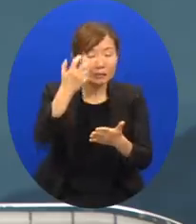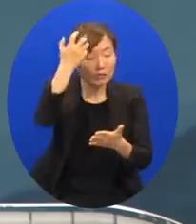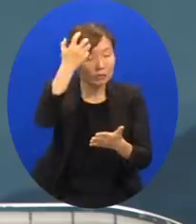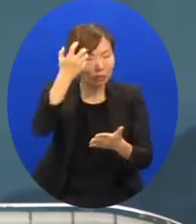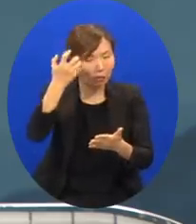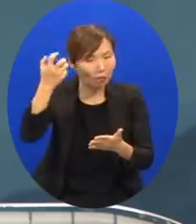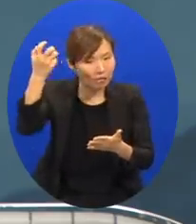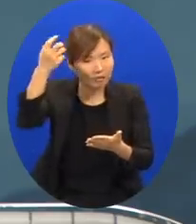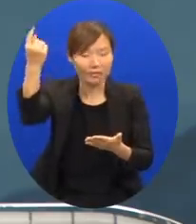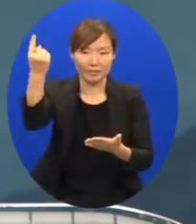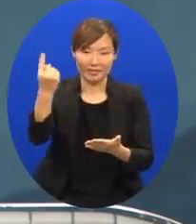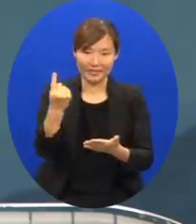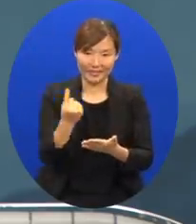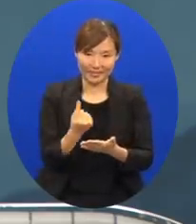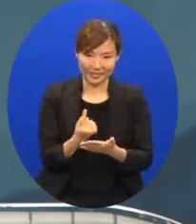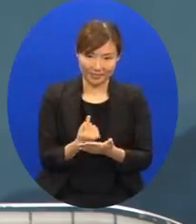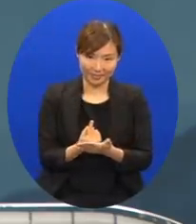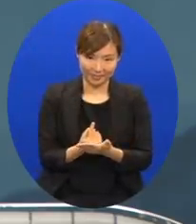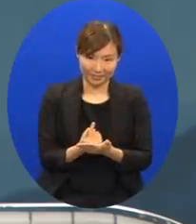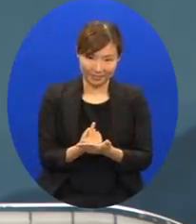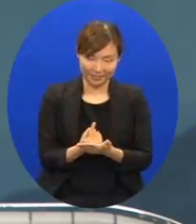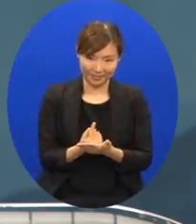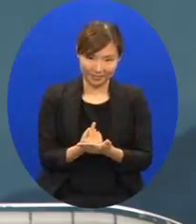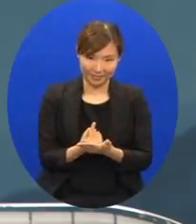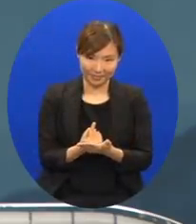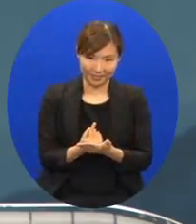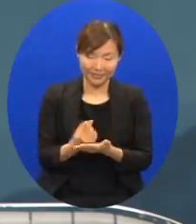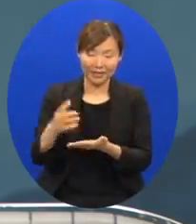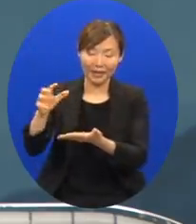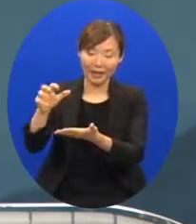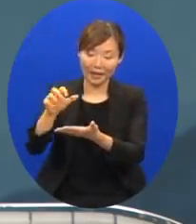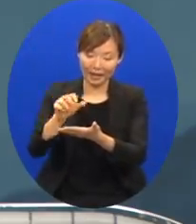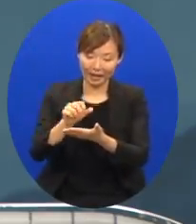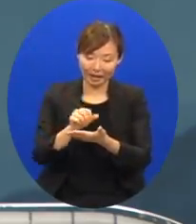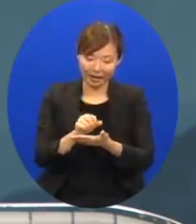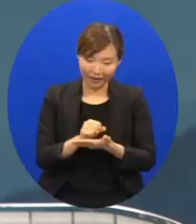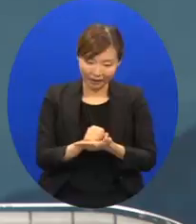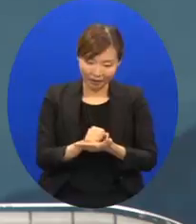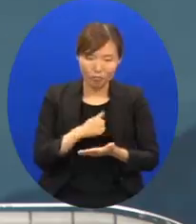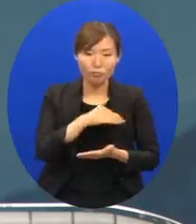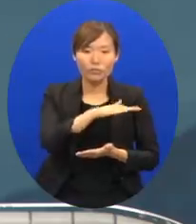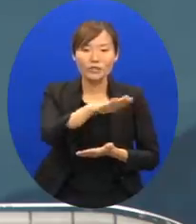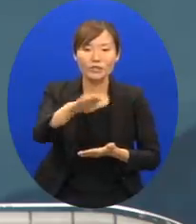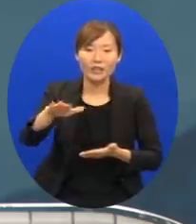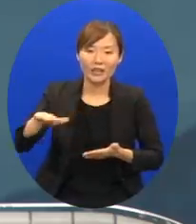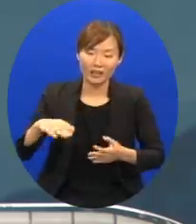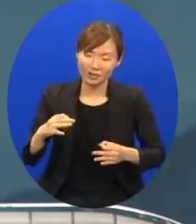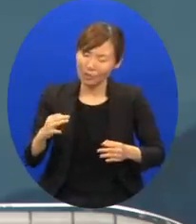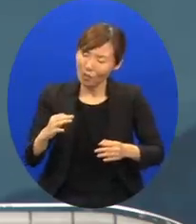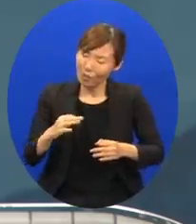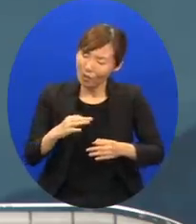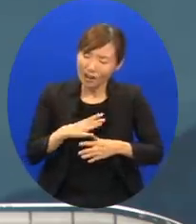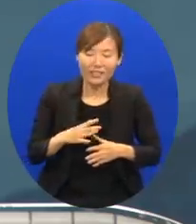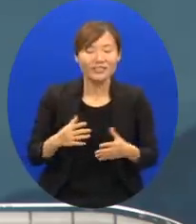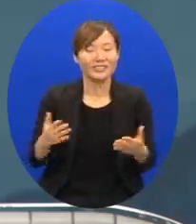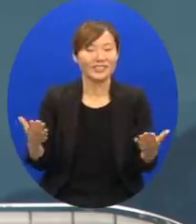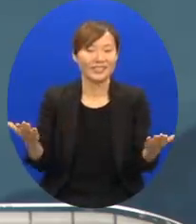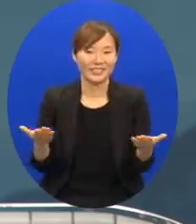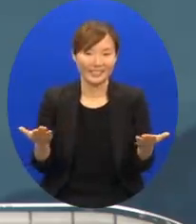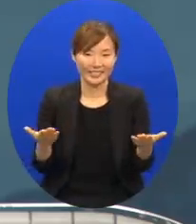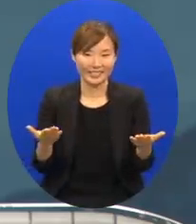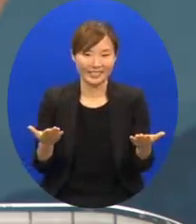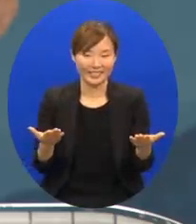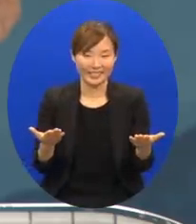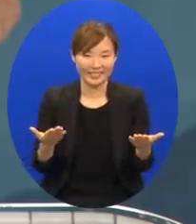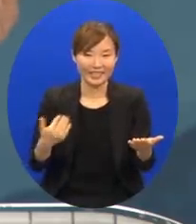받았습니다 그게 우리에게 가장 놀랍고도 중요한 것입니다 우리의 학식이 나 또는